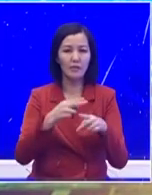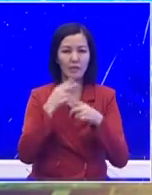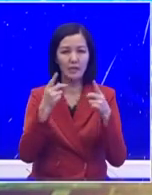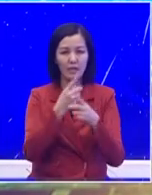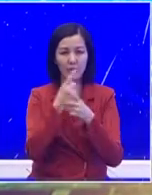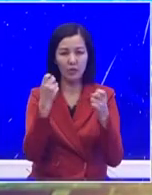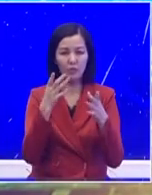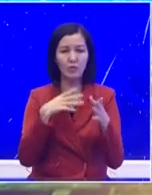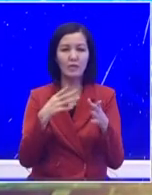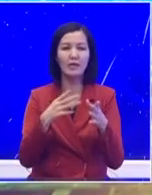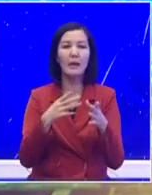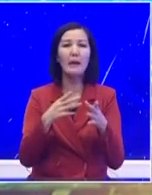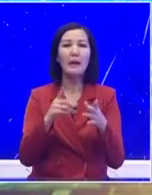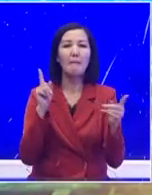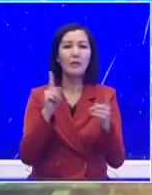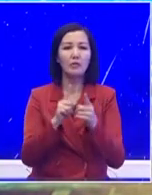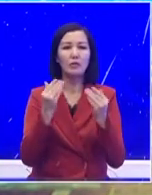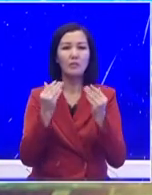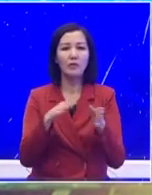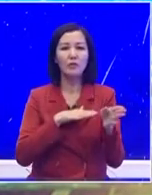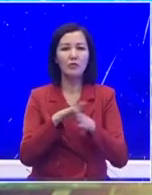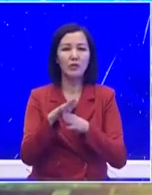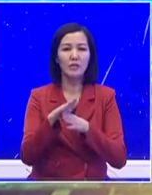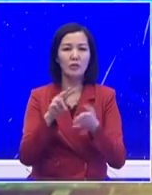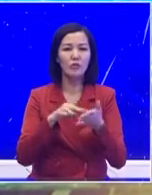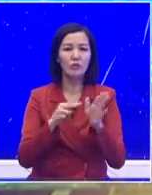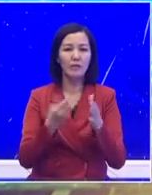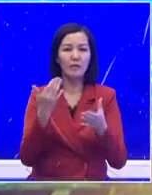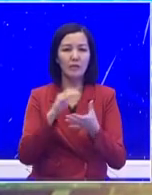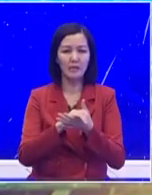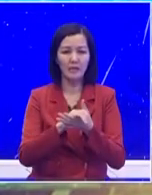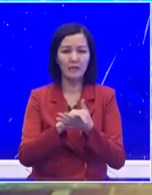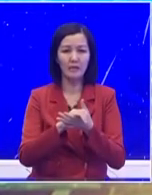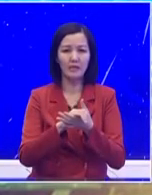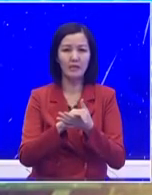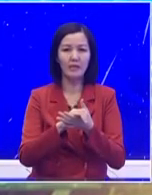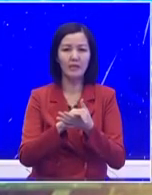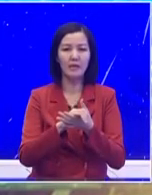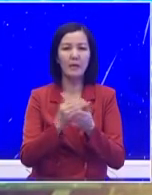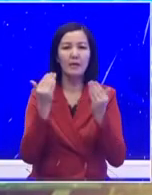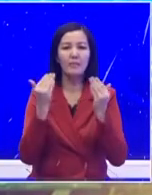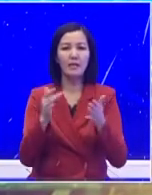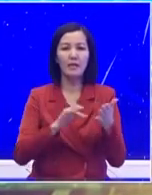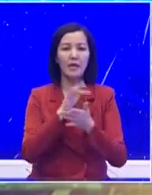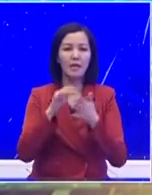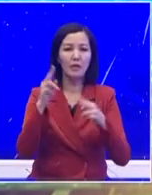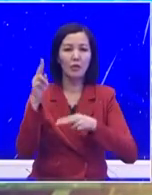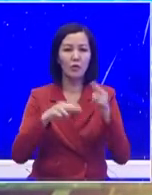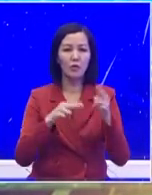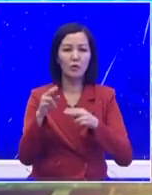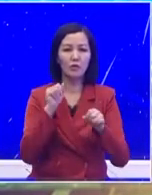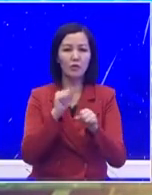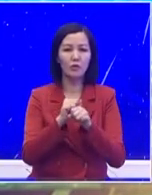барысында қала әкімдігіне ескерту жасады. Басқосуда биыл жүзеге асатын жоспарлар таныстырылды. Мамандардың ақпарынша,